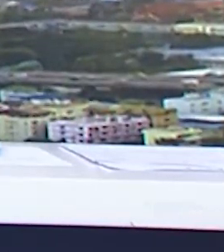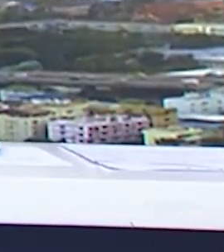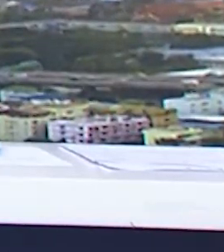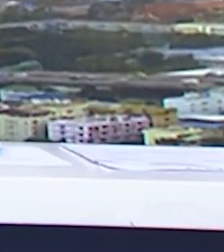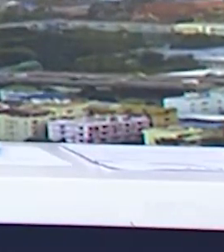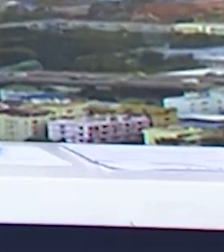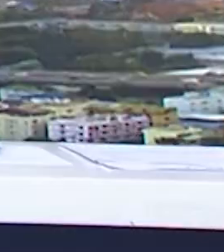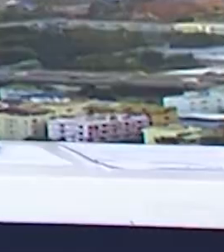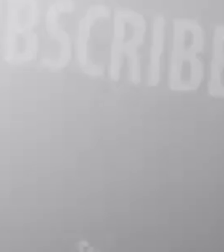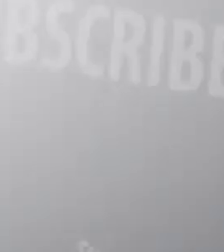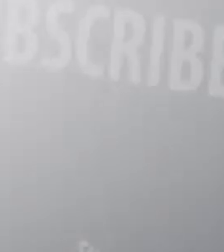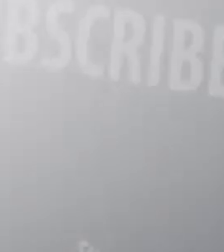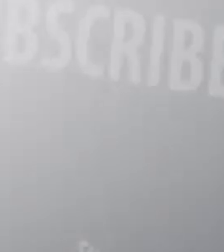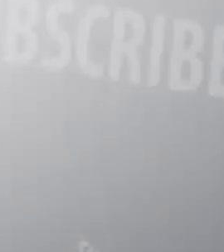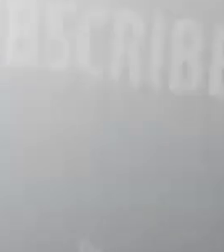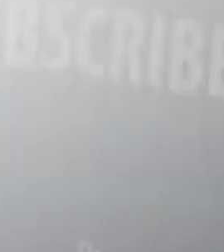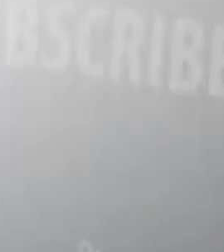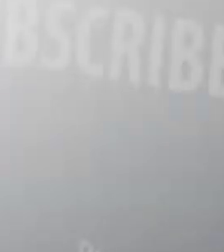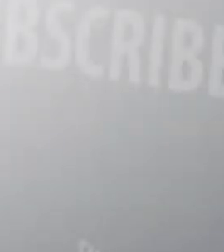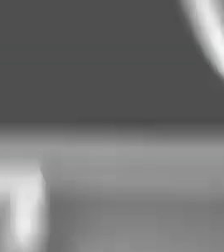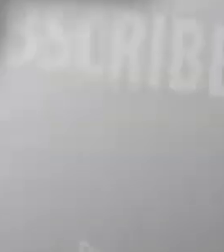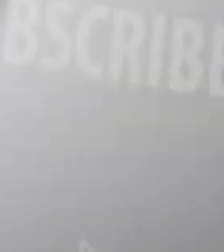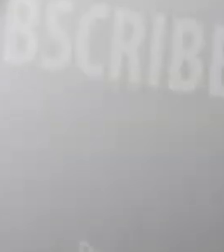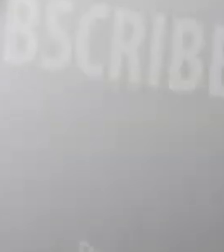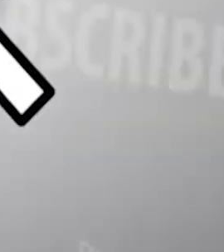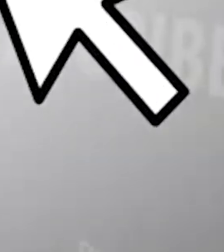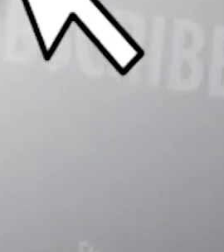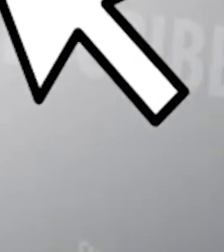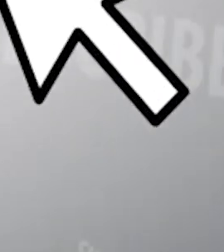วมถึงทีมงานลาไปก่อนสวัสดีครับ กด